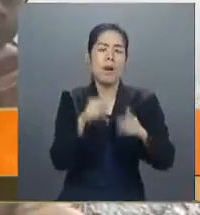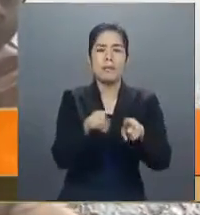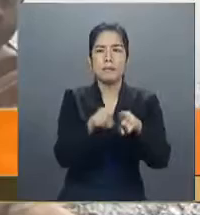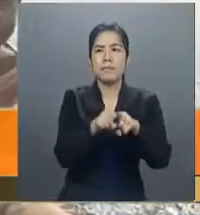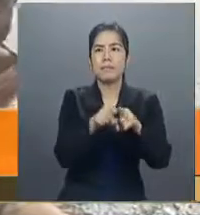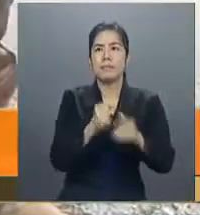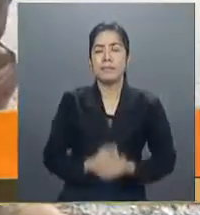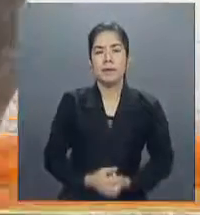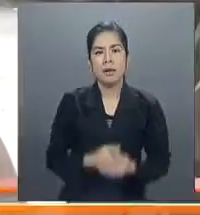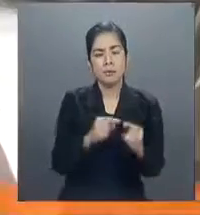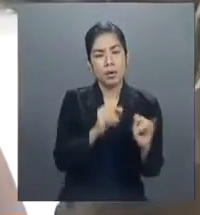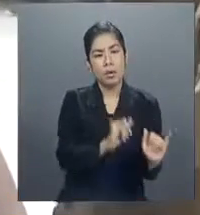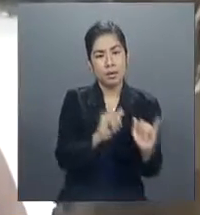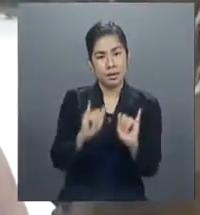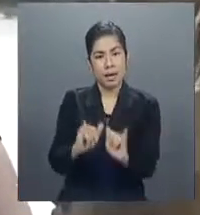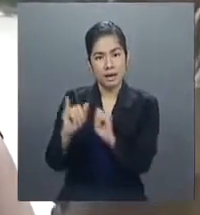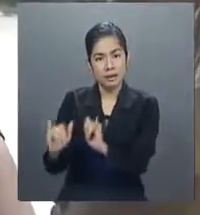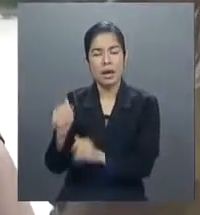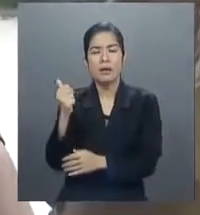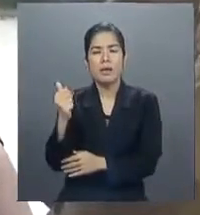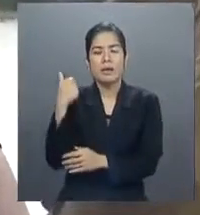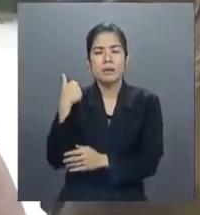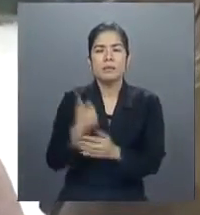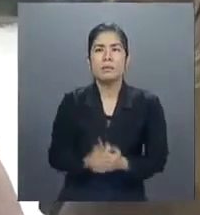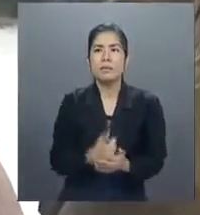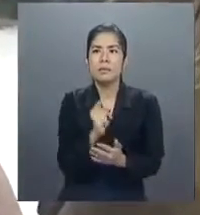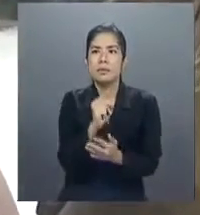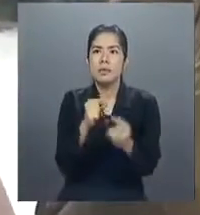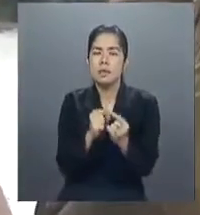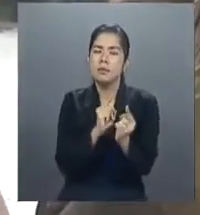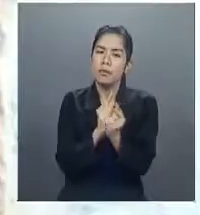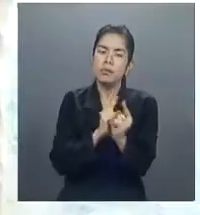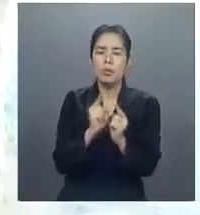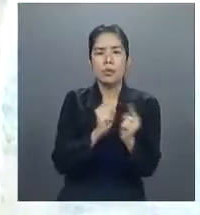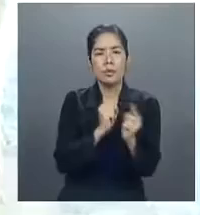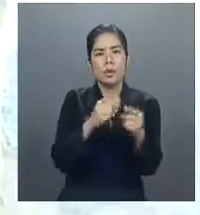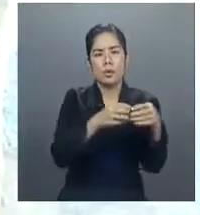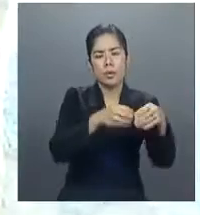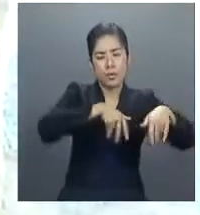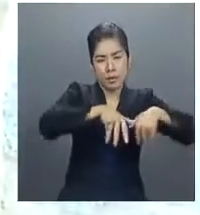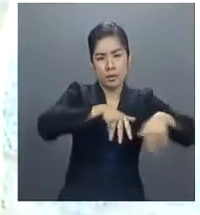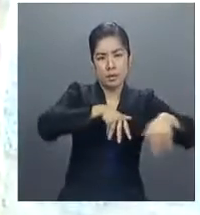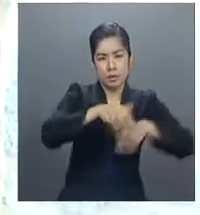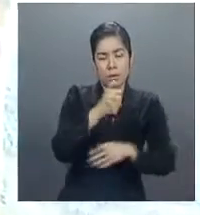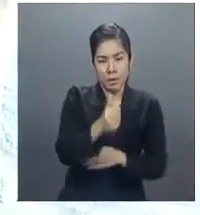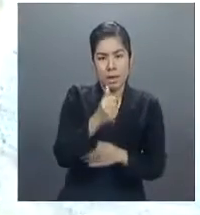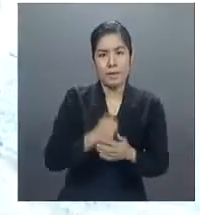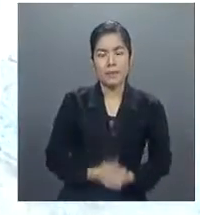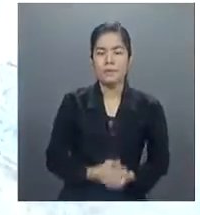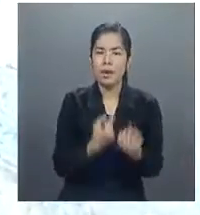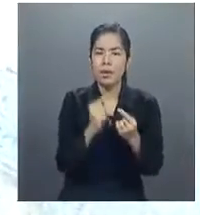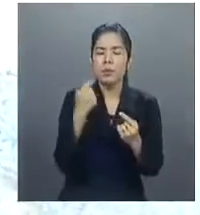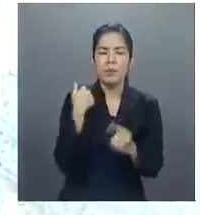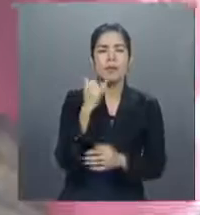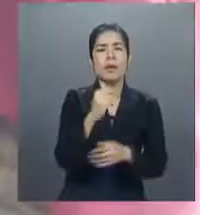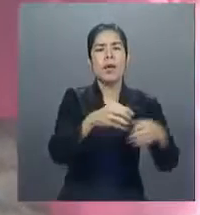ไม้เคลื่อนย้ายถิ่นตามเทือกเขาบรรทัดมีปฏิสัมพันธ์กับคนในท้องถิ่นขณะที่บางกลุ่มจะเลือกตั้งปลักปักฐานเป็นจุด